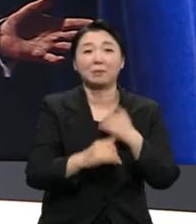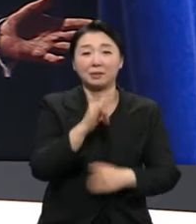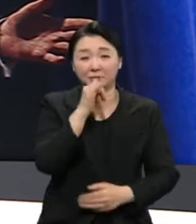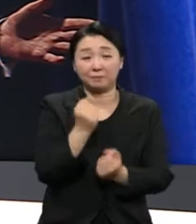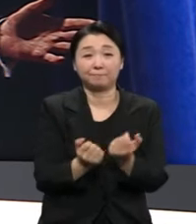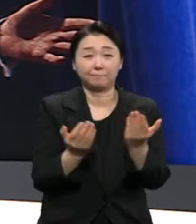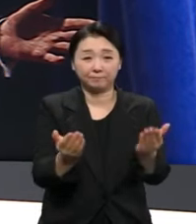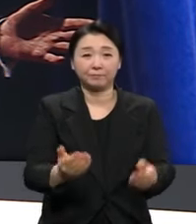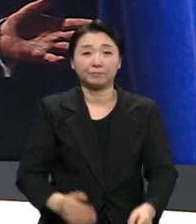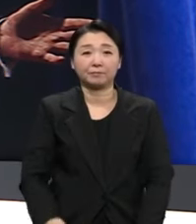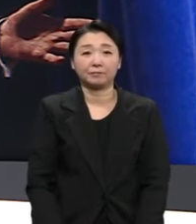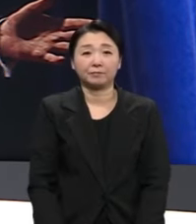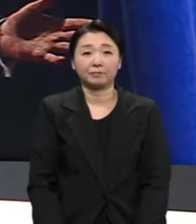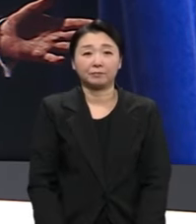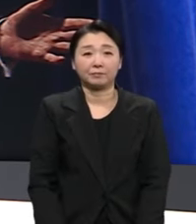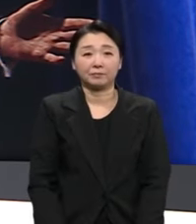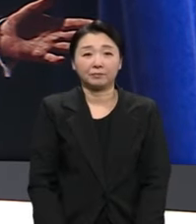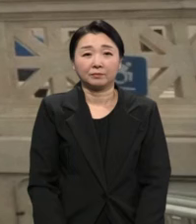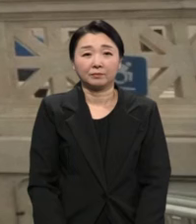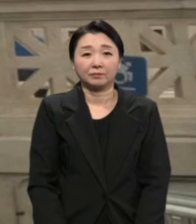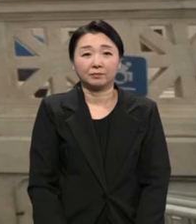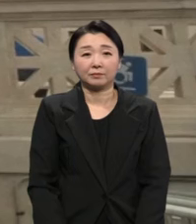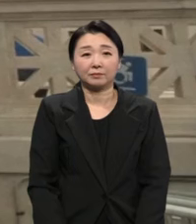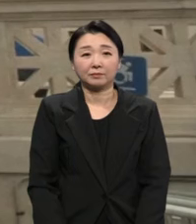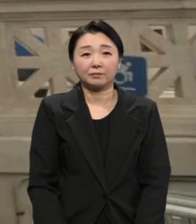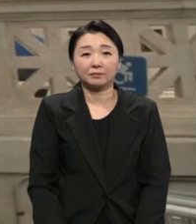워싱턴에서 김필규 특파원입니다.